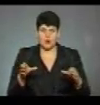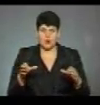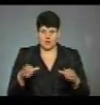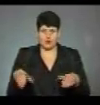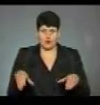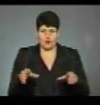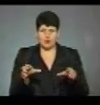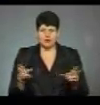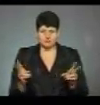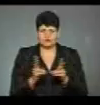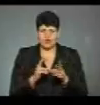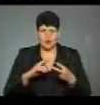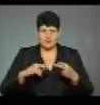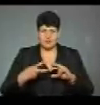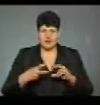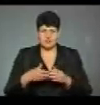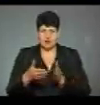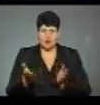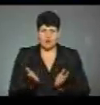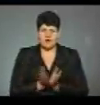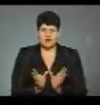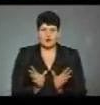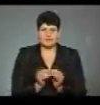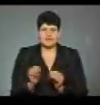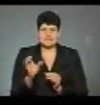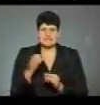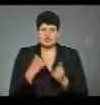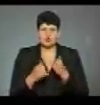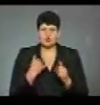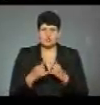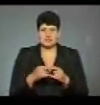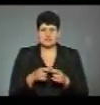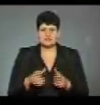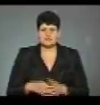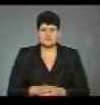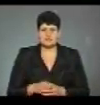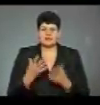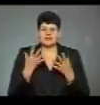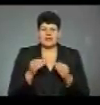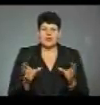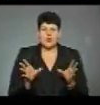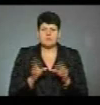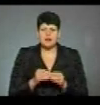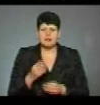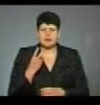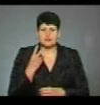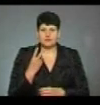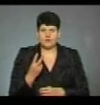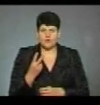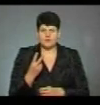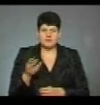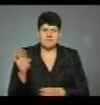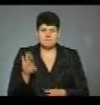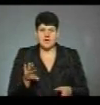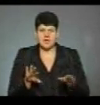обмінялися короваями і об'єднали синьо-жовті стрічки в український стяг. День об'єднання двох